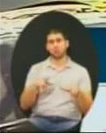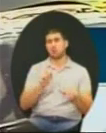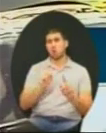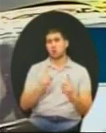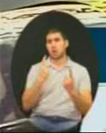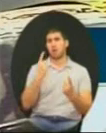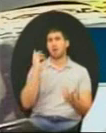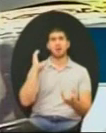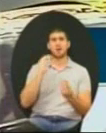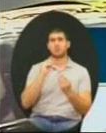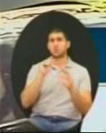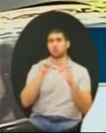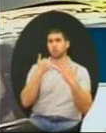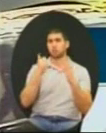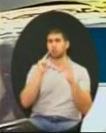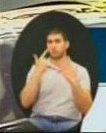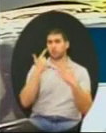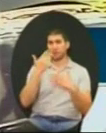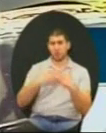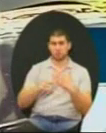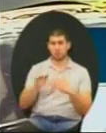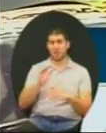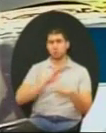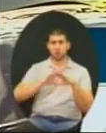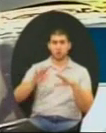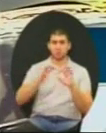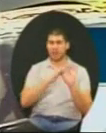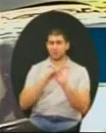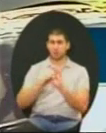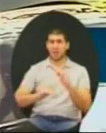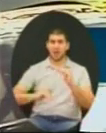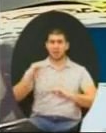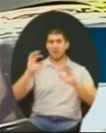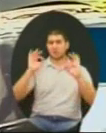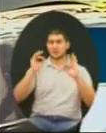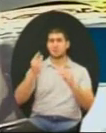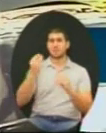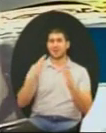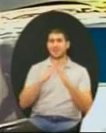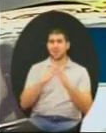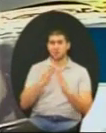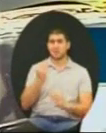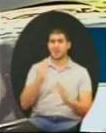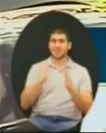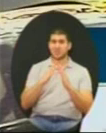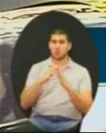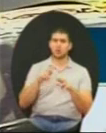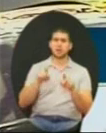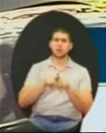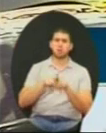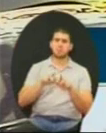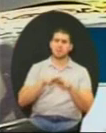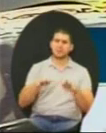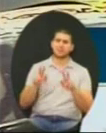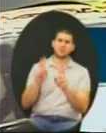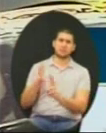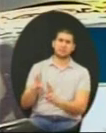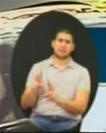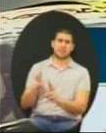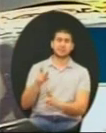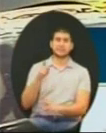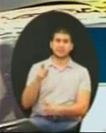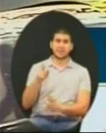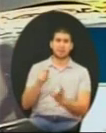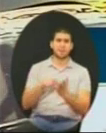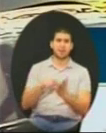קרה בשש-שבע שנים האחרונות, שחמישה חודשים רצוף, אין עלייה במחירי הדיור, ומחירי הדיור נמצאים באיזשהו סוג של סטגנציה. וזה